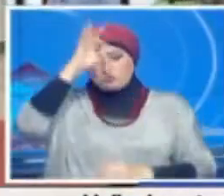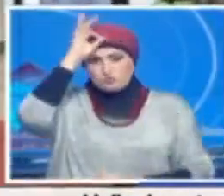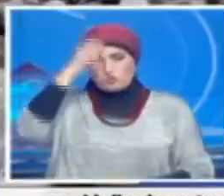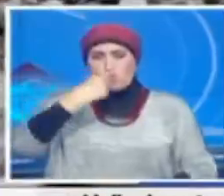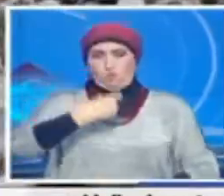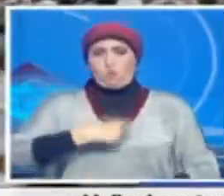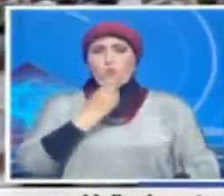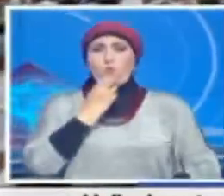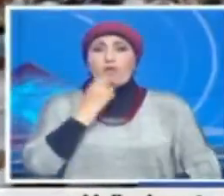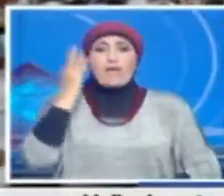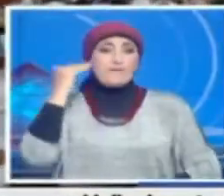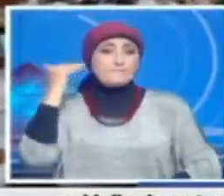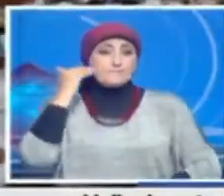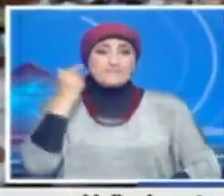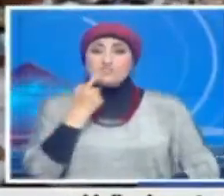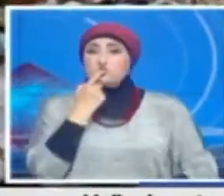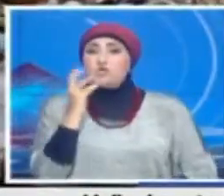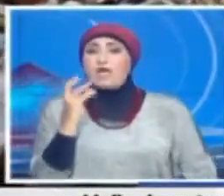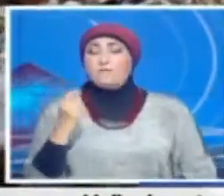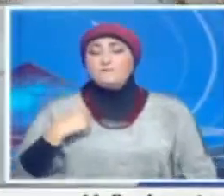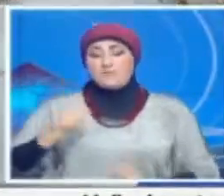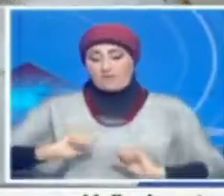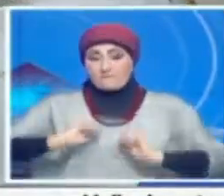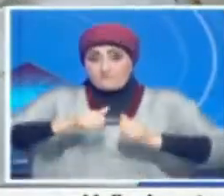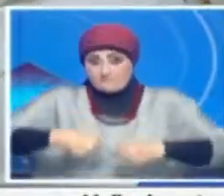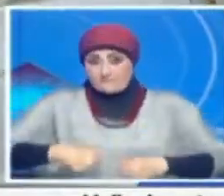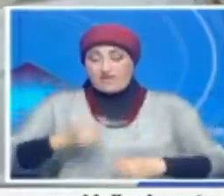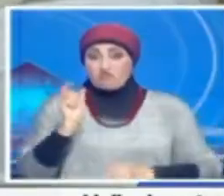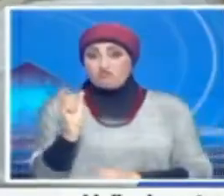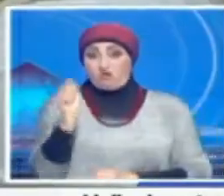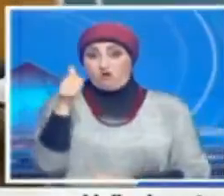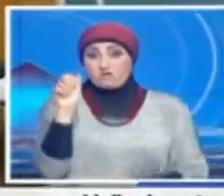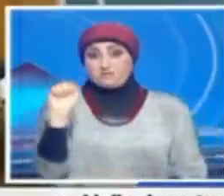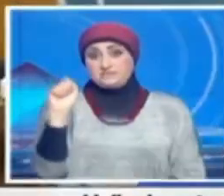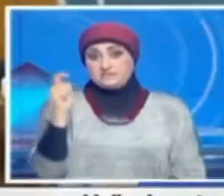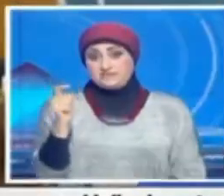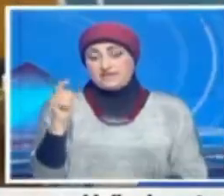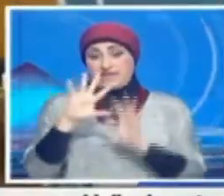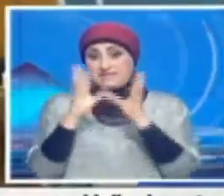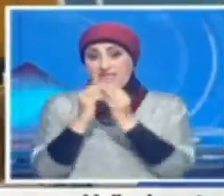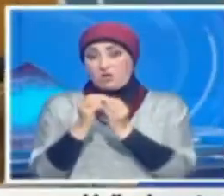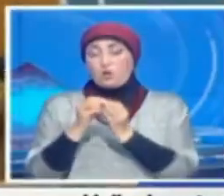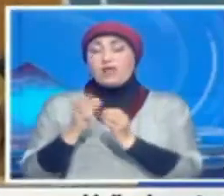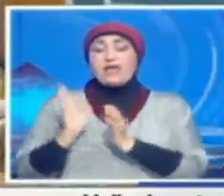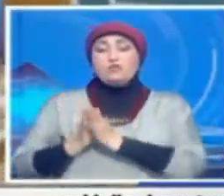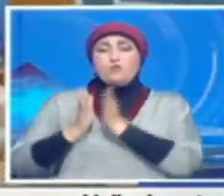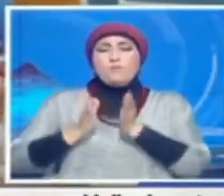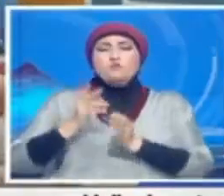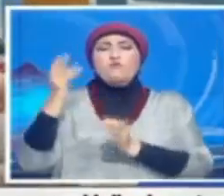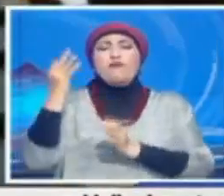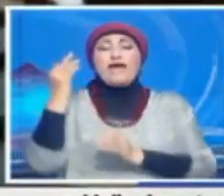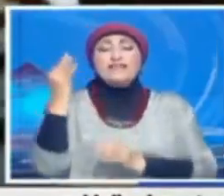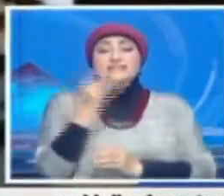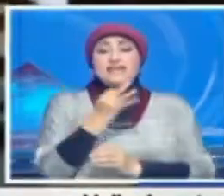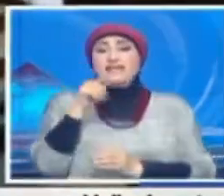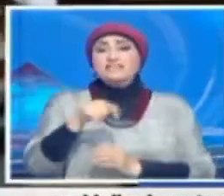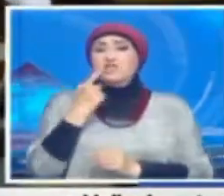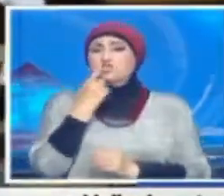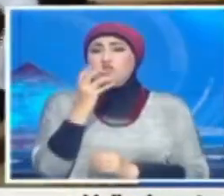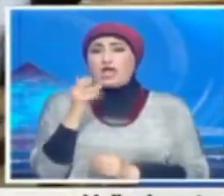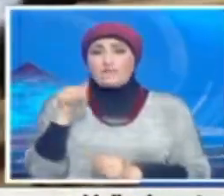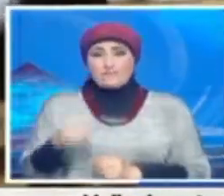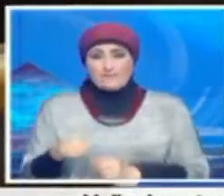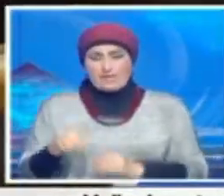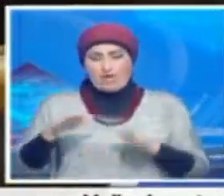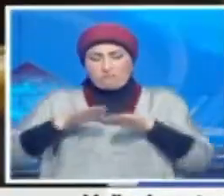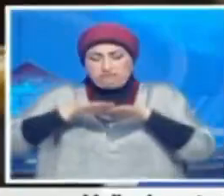والفتيات المشاركين ببرنامج منحة ناصر للقيادة الدولية الدفعة الثالثة تحت شعار شباب عدم